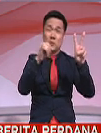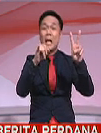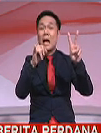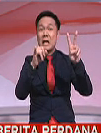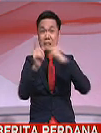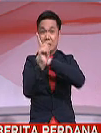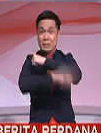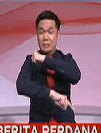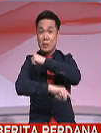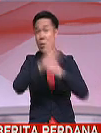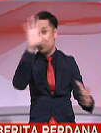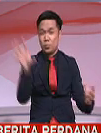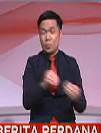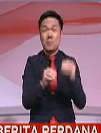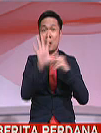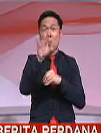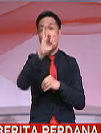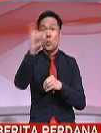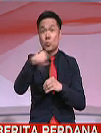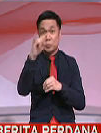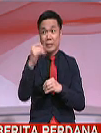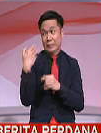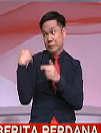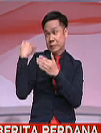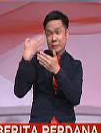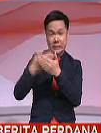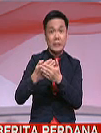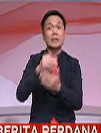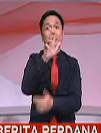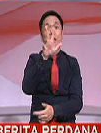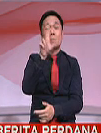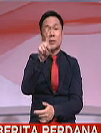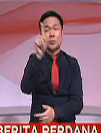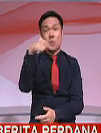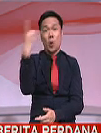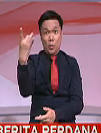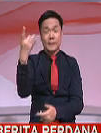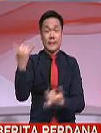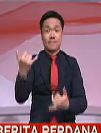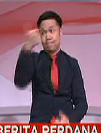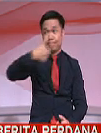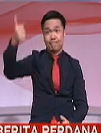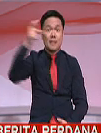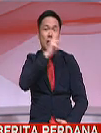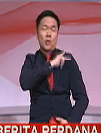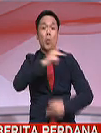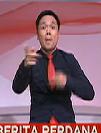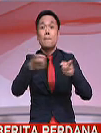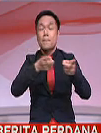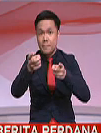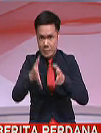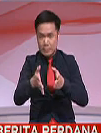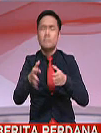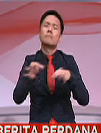menilai 750000000 lengket jadi keluarganya sehingga 31 Oke Sini menurut ketua pengarah nya udah sesuai sachrudin